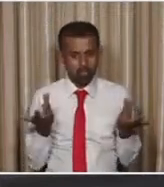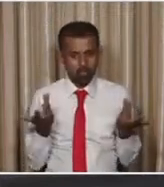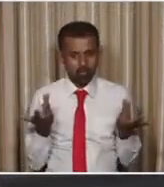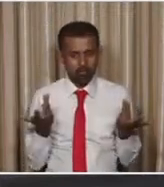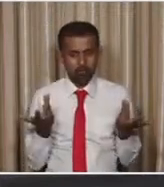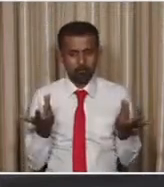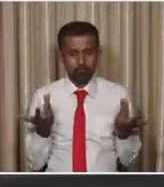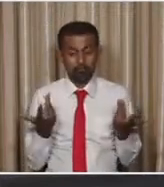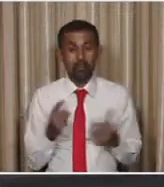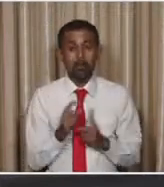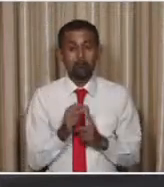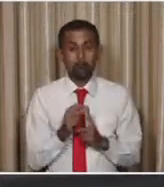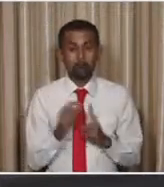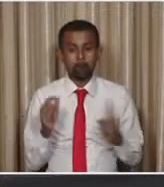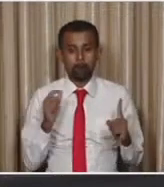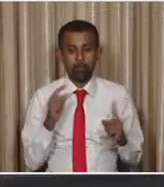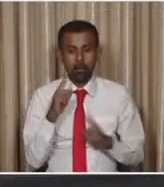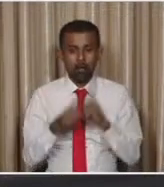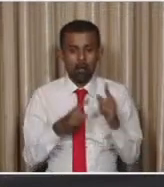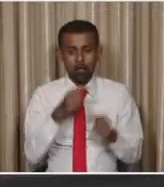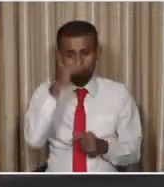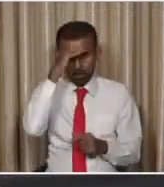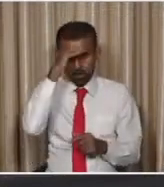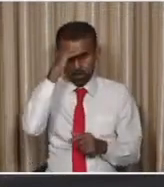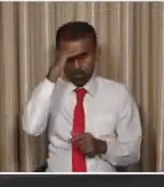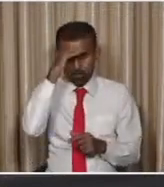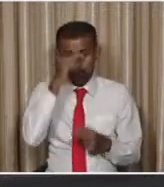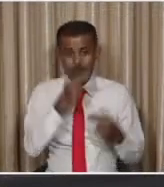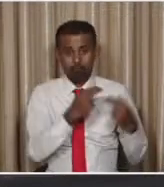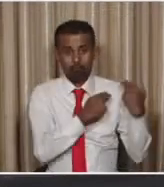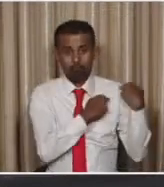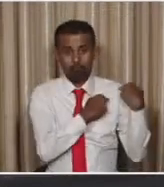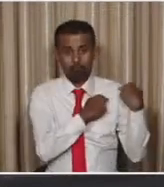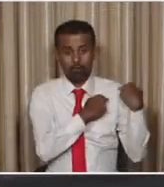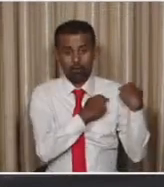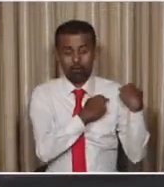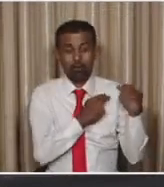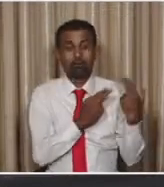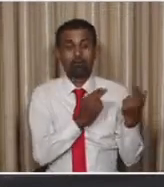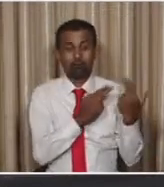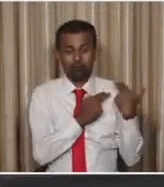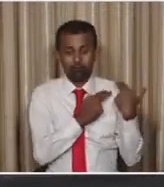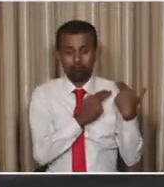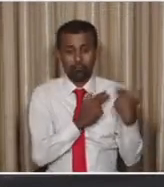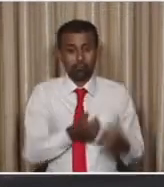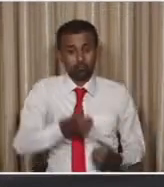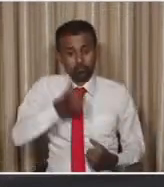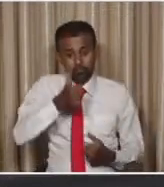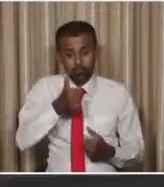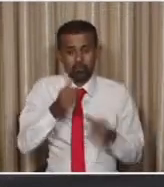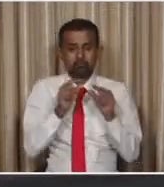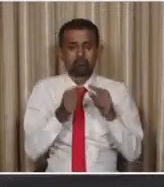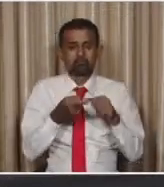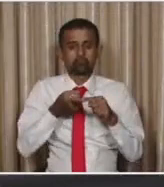තමයි පාර්ලිමේන්තුවේ කතානායකවරයෙකුගේ වගකීම හා භූමිකාව පිළිබඳව තියෙන හොඳම